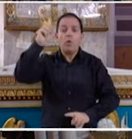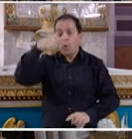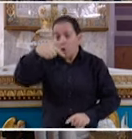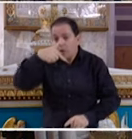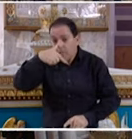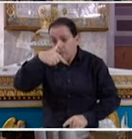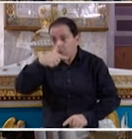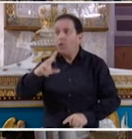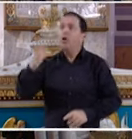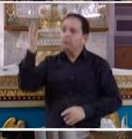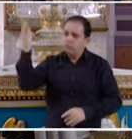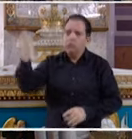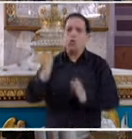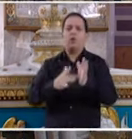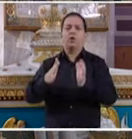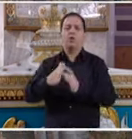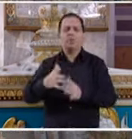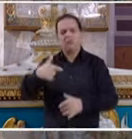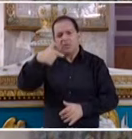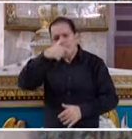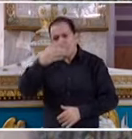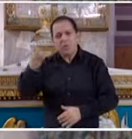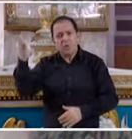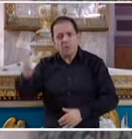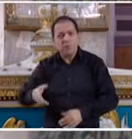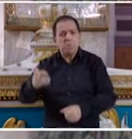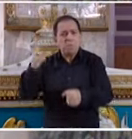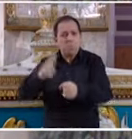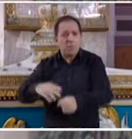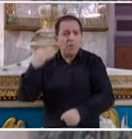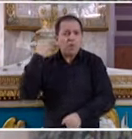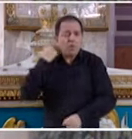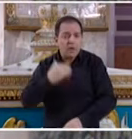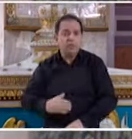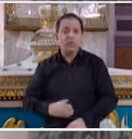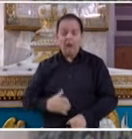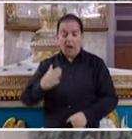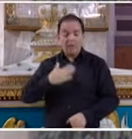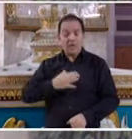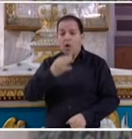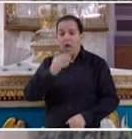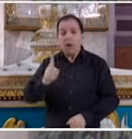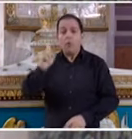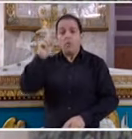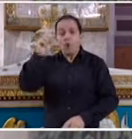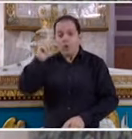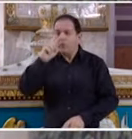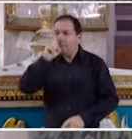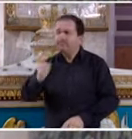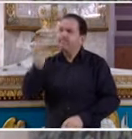ταπείνωσε αυτόν έως θανάτου. Ευχαριστώ ξεύρει να λέγει μόνο ο ευγνώμων, ο φιλότιμος, ο